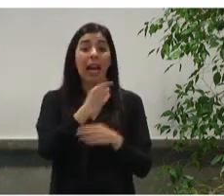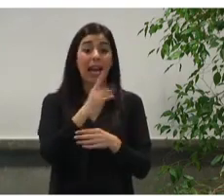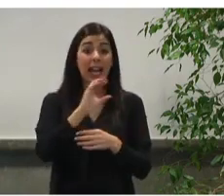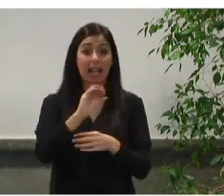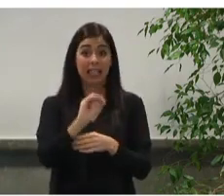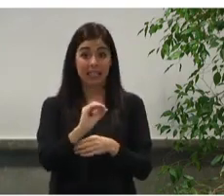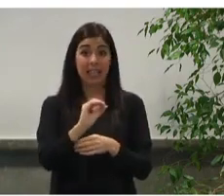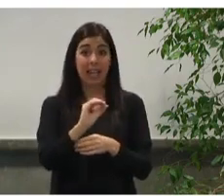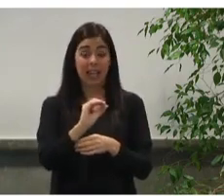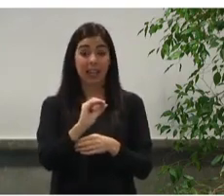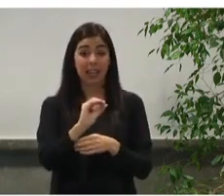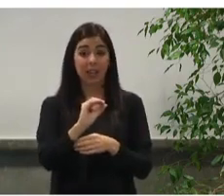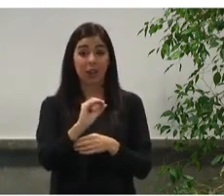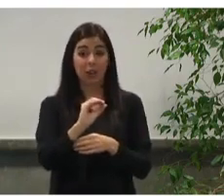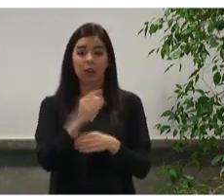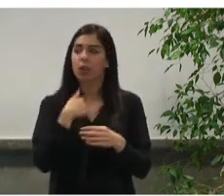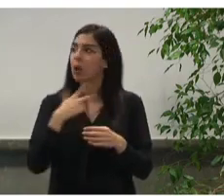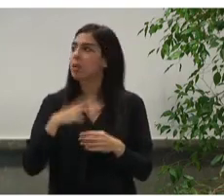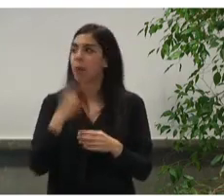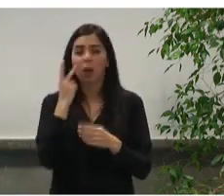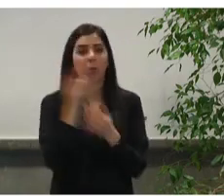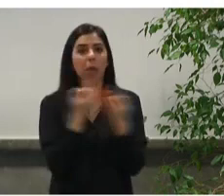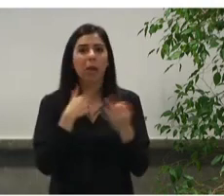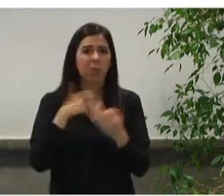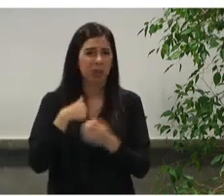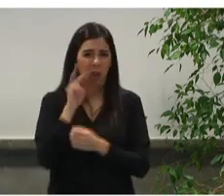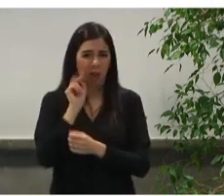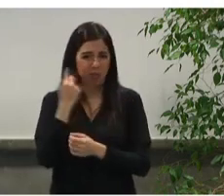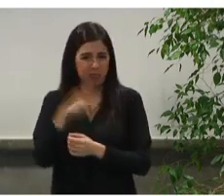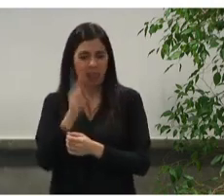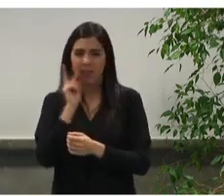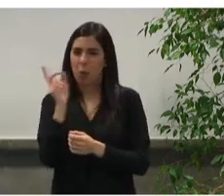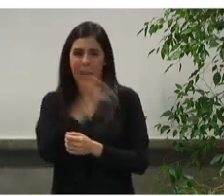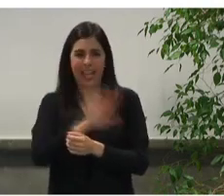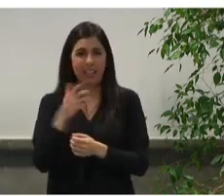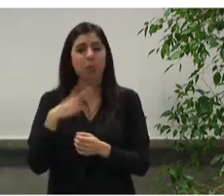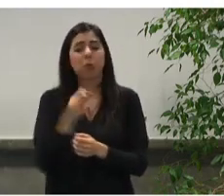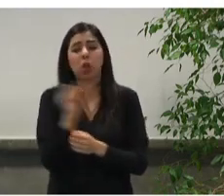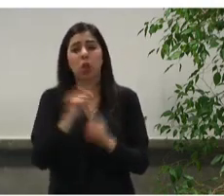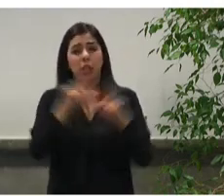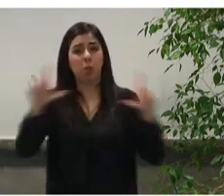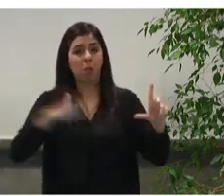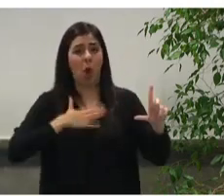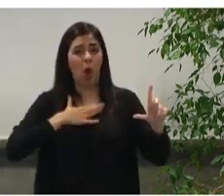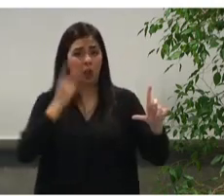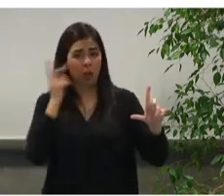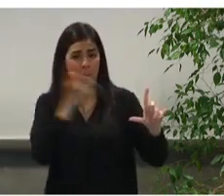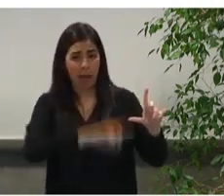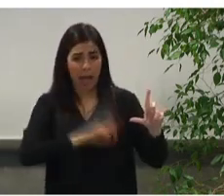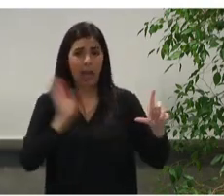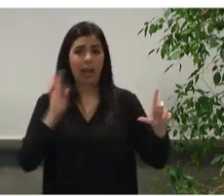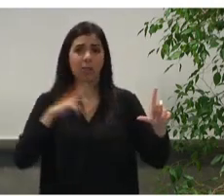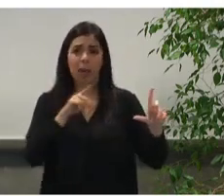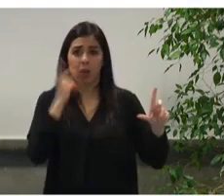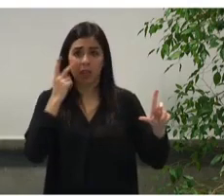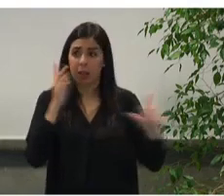l'R0 nelle diverse, io spero che si veda bene, io la vedo malissimo questa figura, spero che sia solo il mio monitor che proietta male.